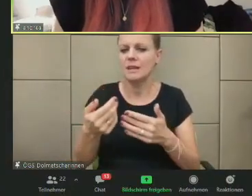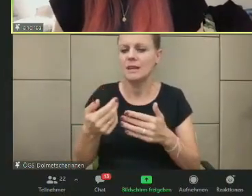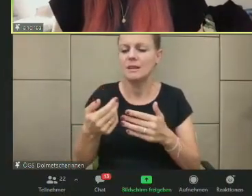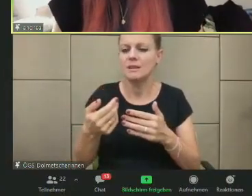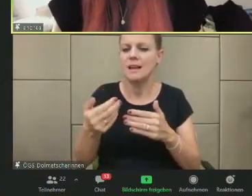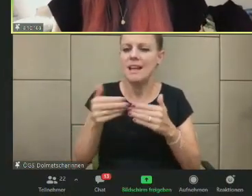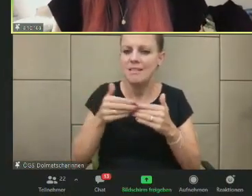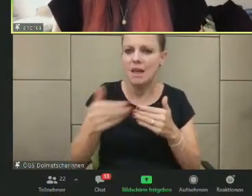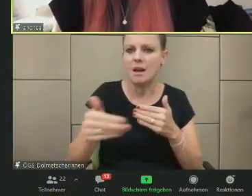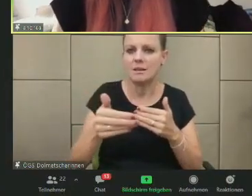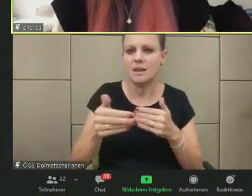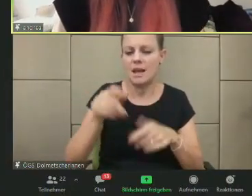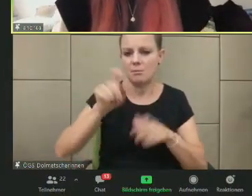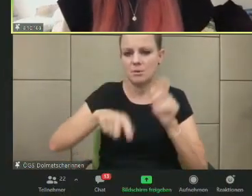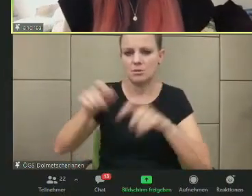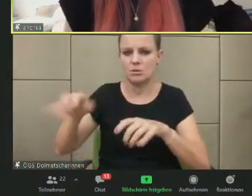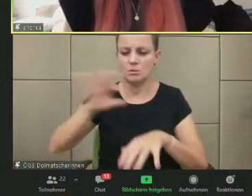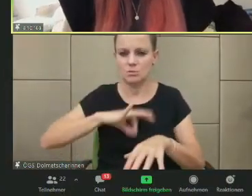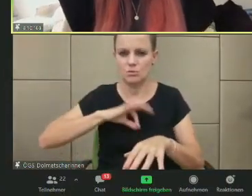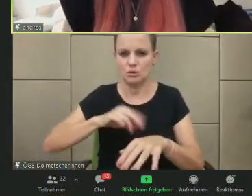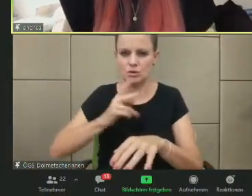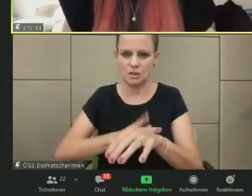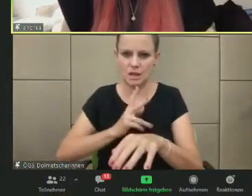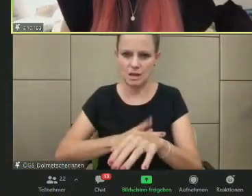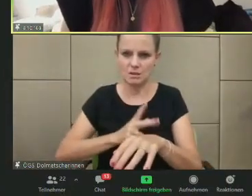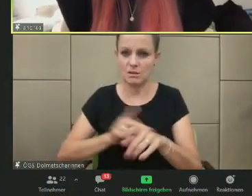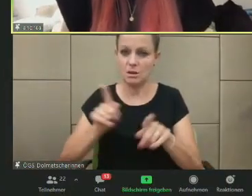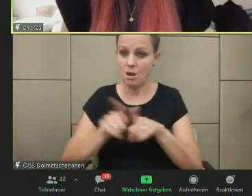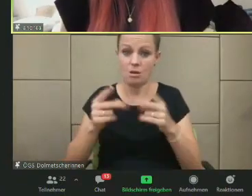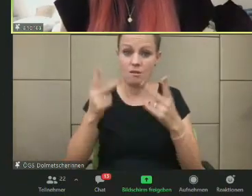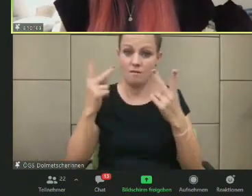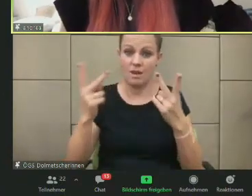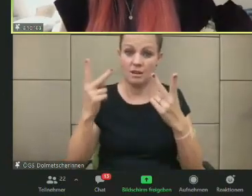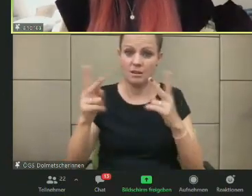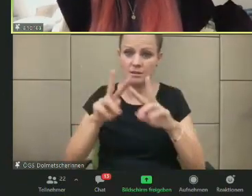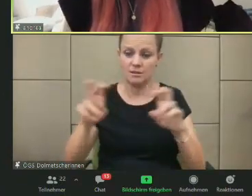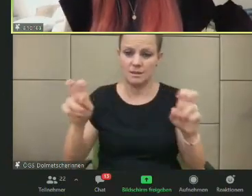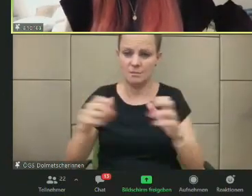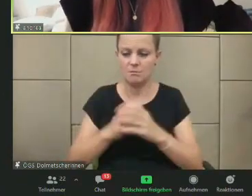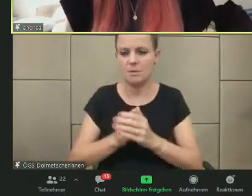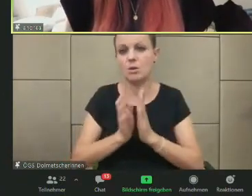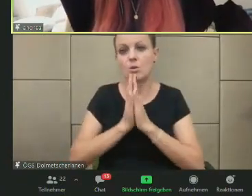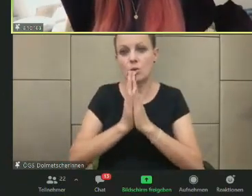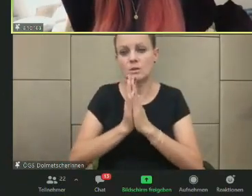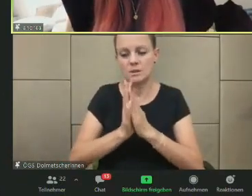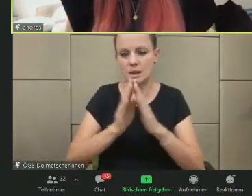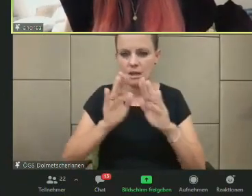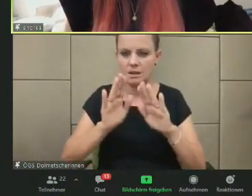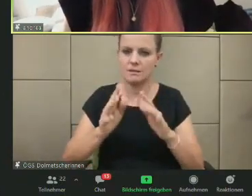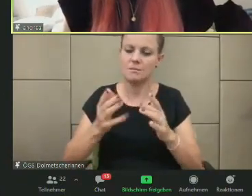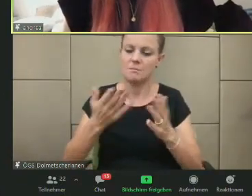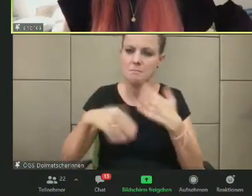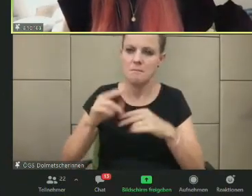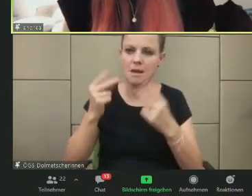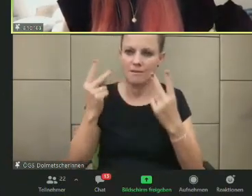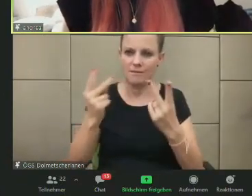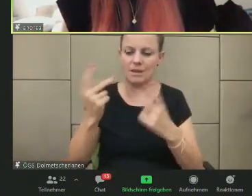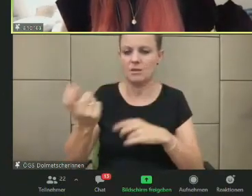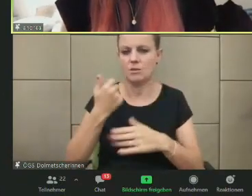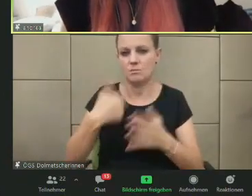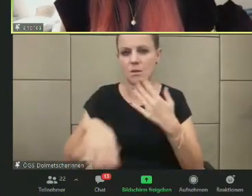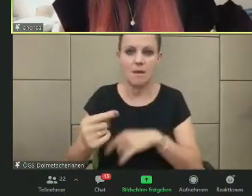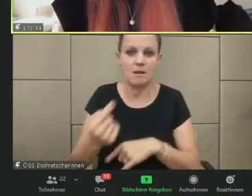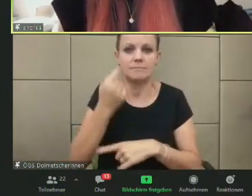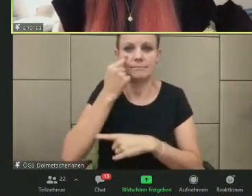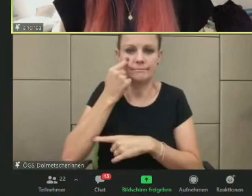Menschen mit psychischen Erkrankungen. Und das ist auch ein sehr großes und wichtiges Thema, das Gott sei Dank jetzt langsam auch mehr an Bedeutung gewinnt und mehr an